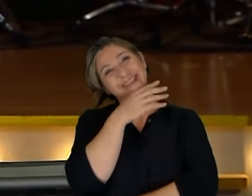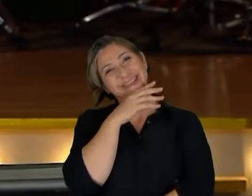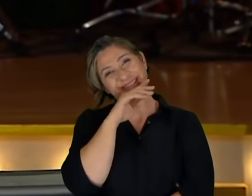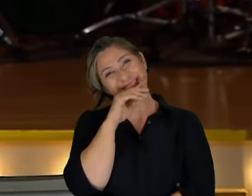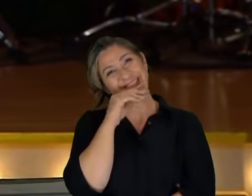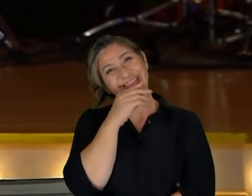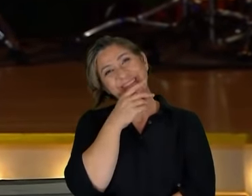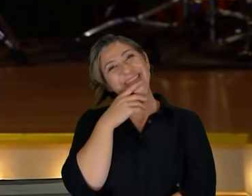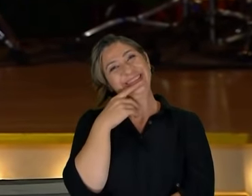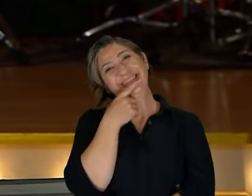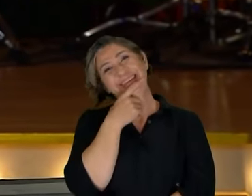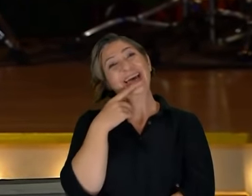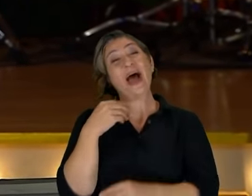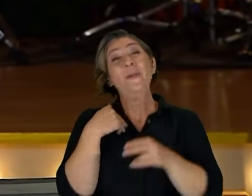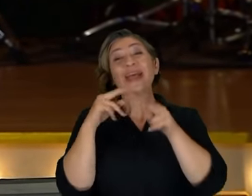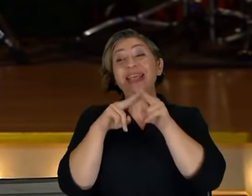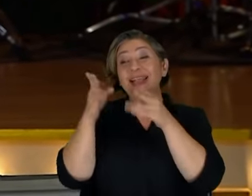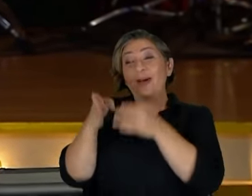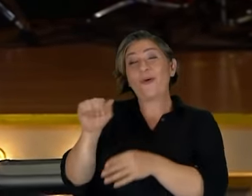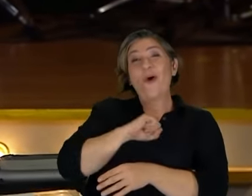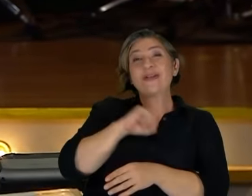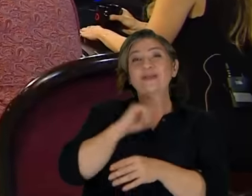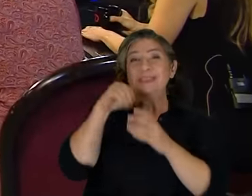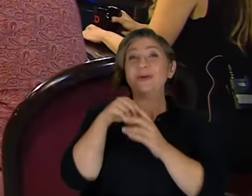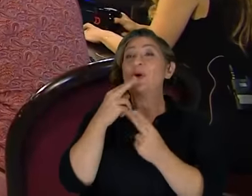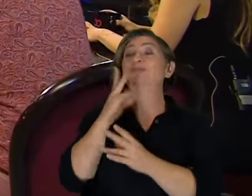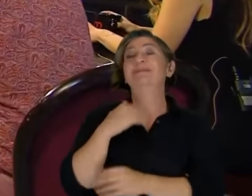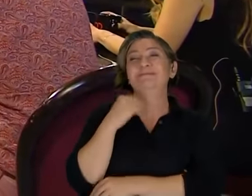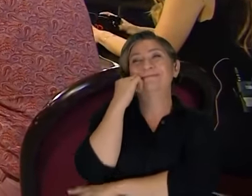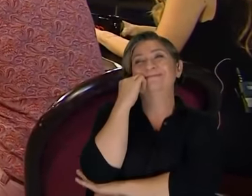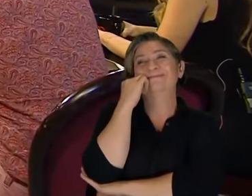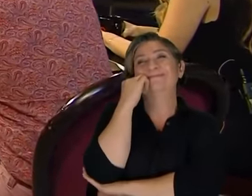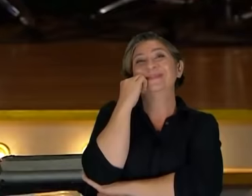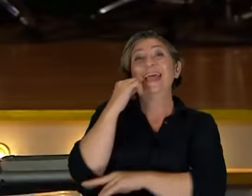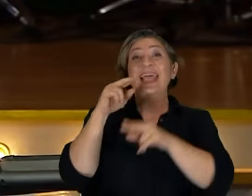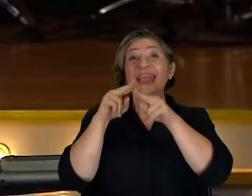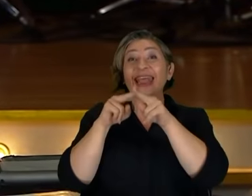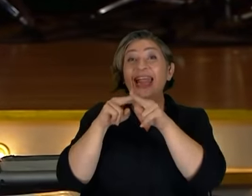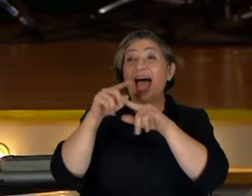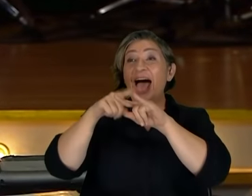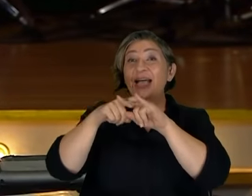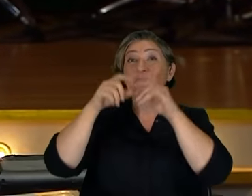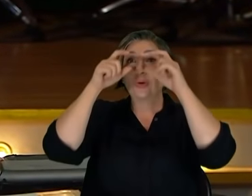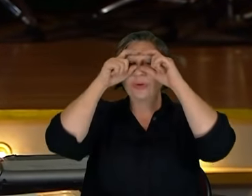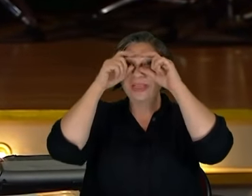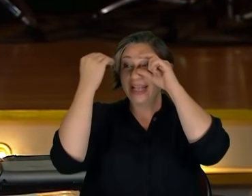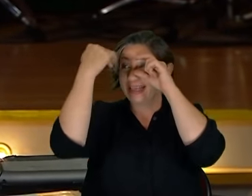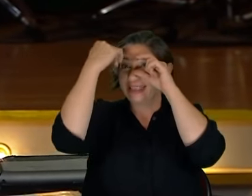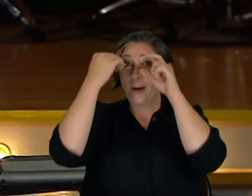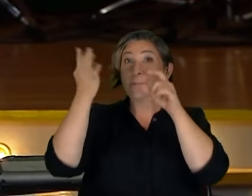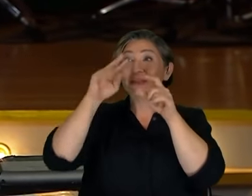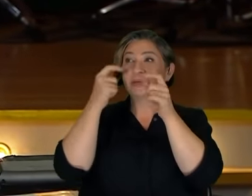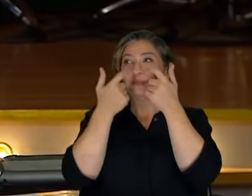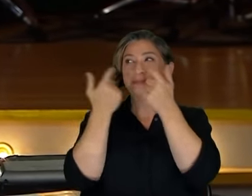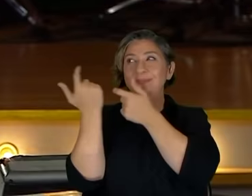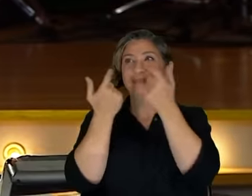Onu dinledim bir tek. Ama ben Kila Hakan'dan korktuğum için konuşmak. Çünkü Kila Hakan'ın gözlüklerinin ardından başka bir yere